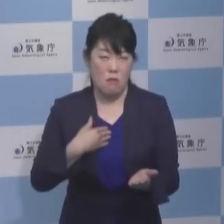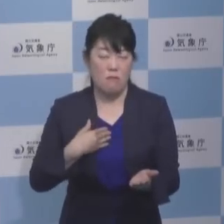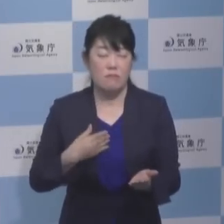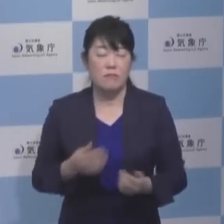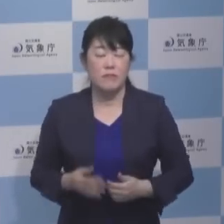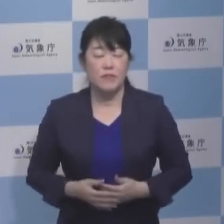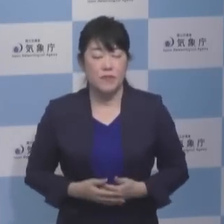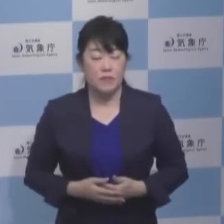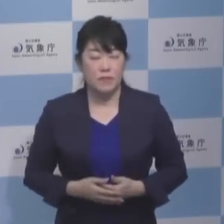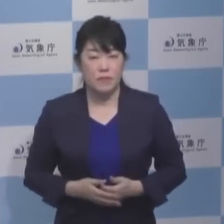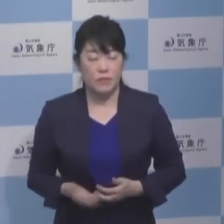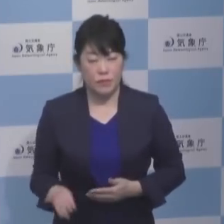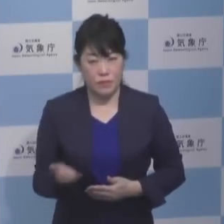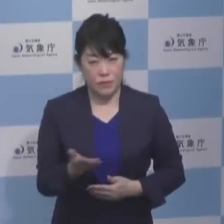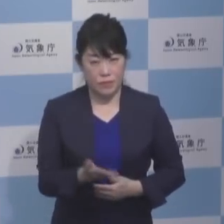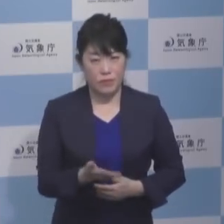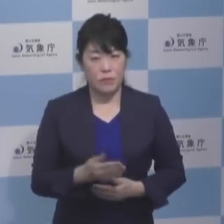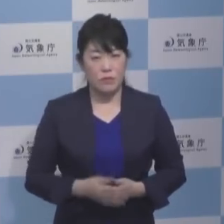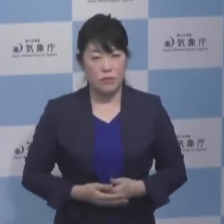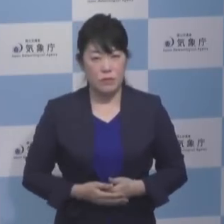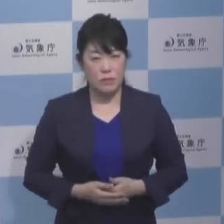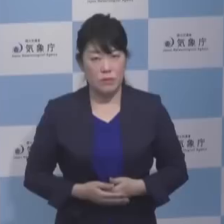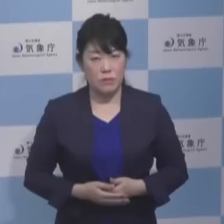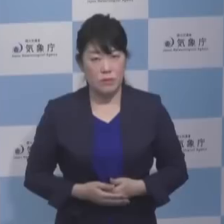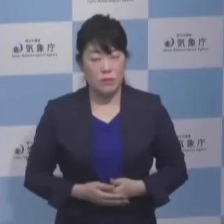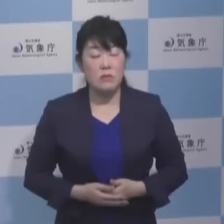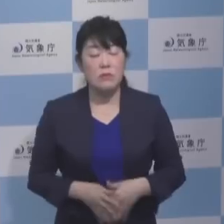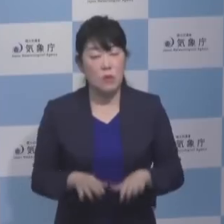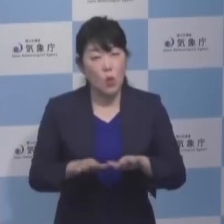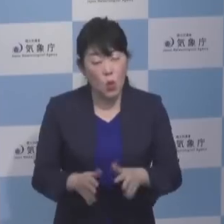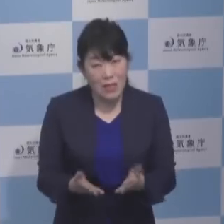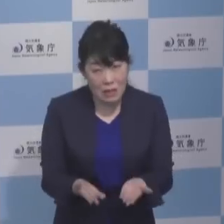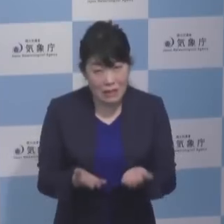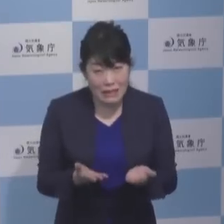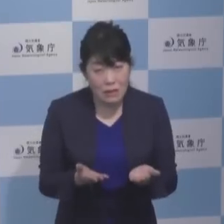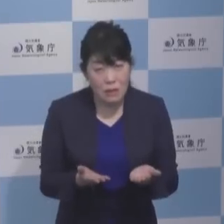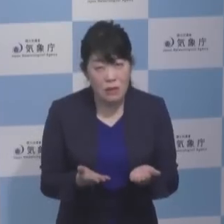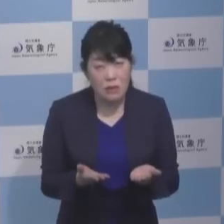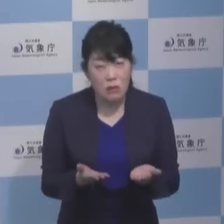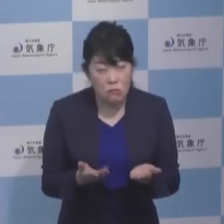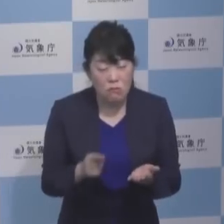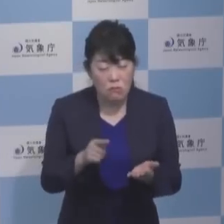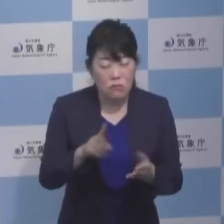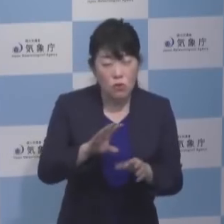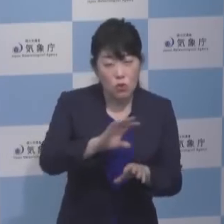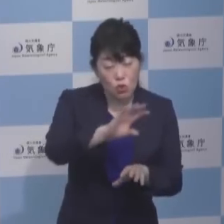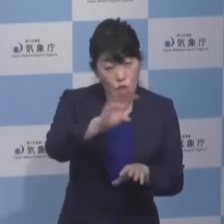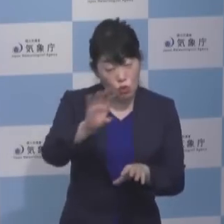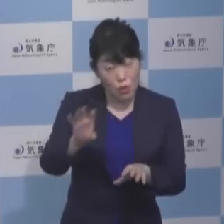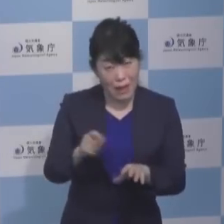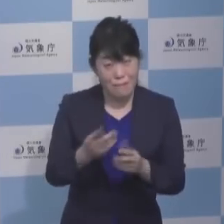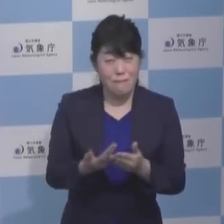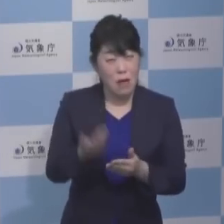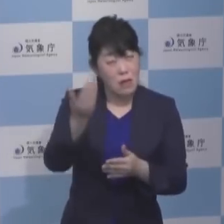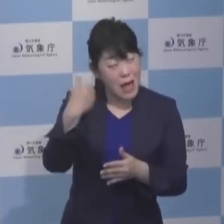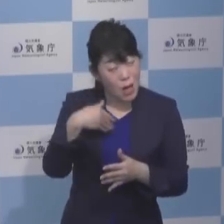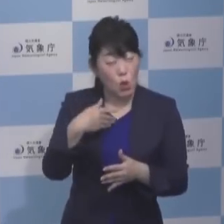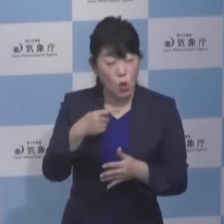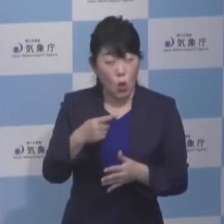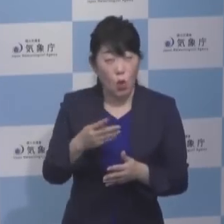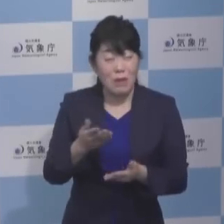めくっていただいて今回の地震周辺の過去の主な地震活動です